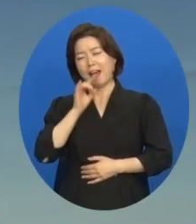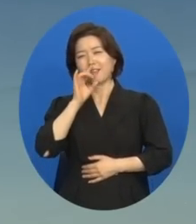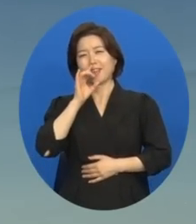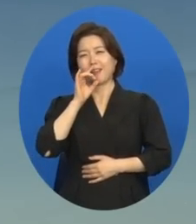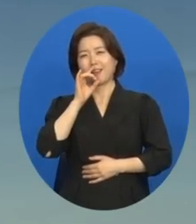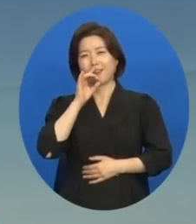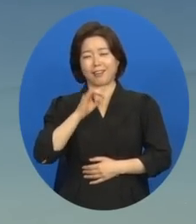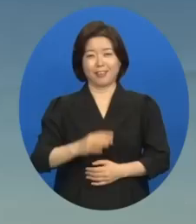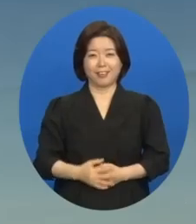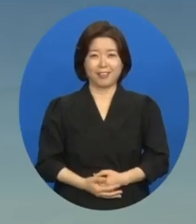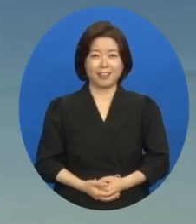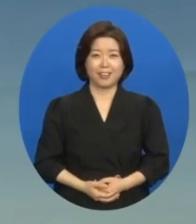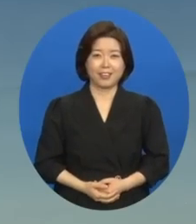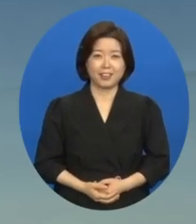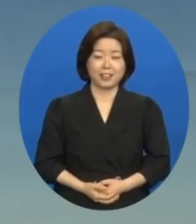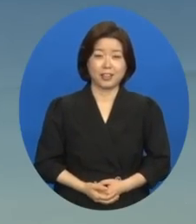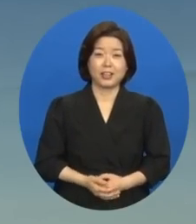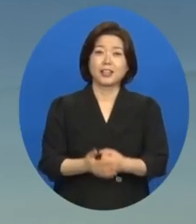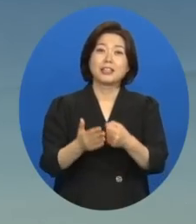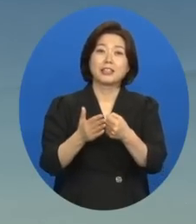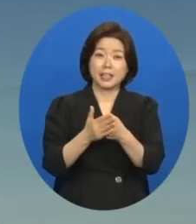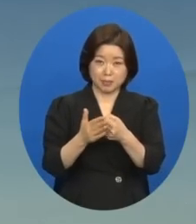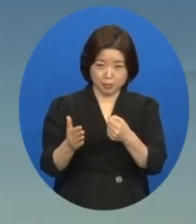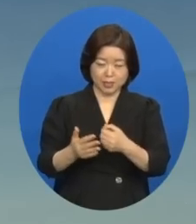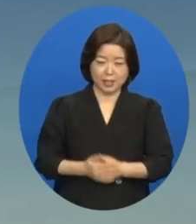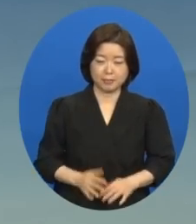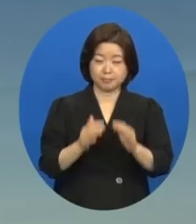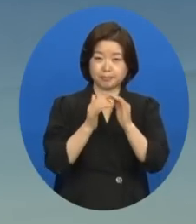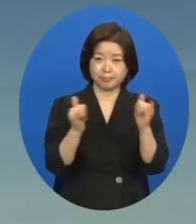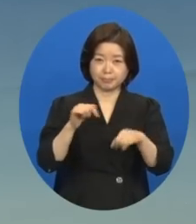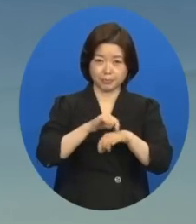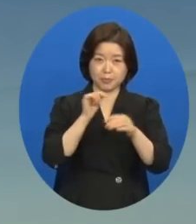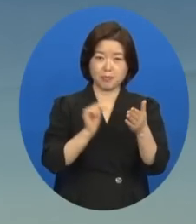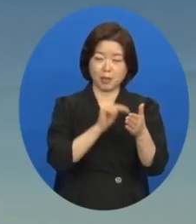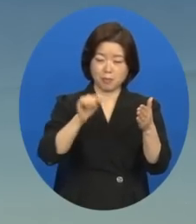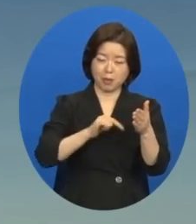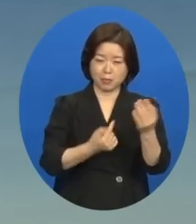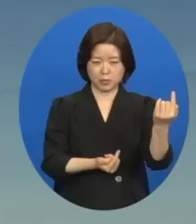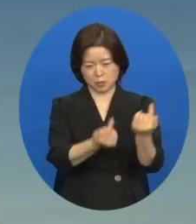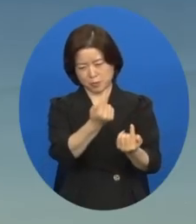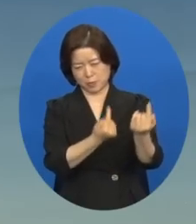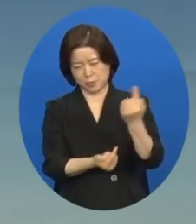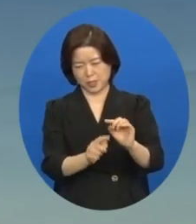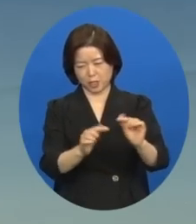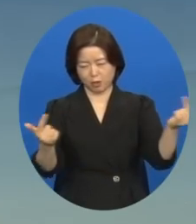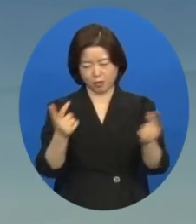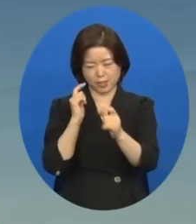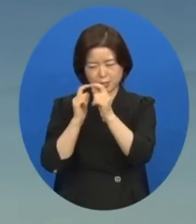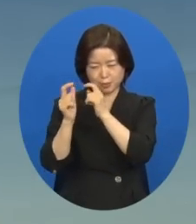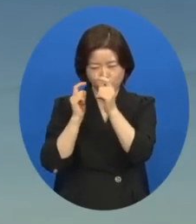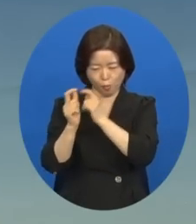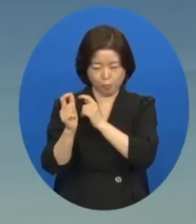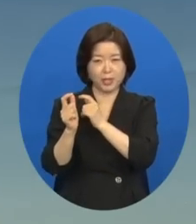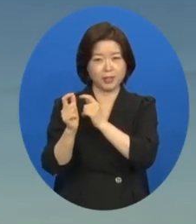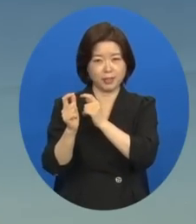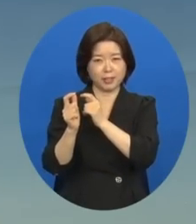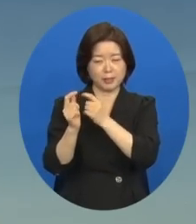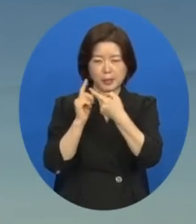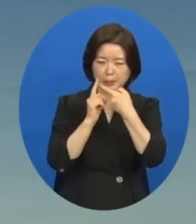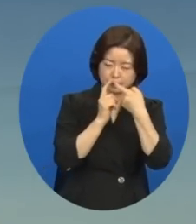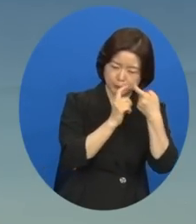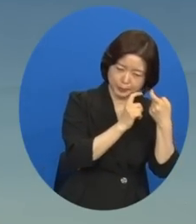비워지더라고요. 그래서 인간이 마음에 찾아오는 여러 가지 고민들과